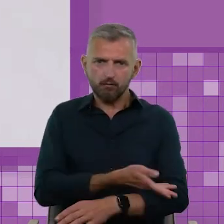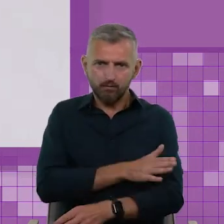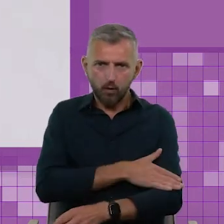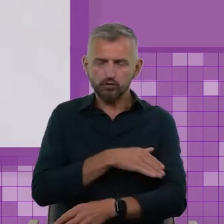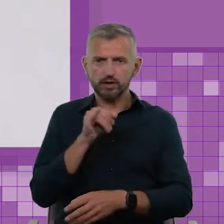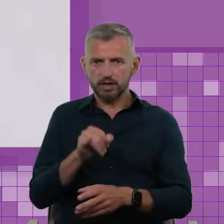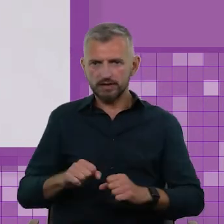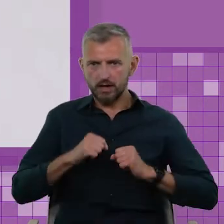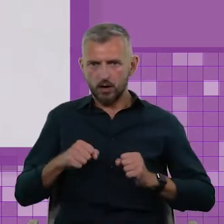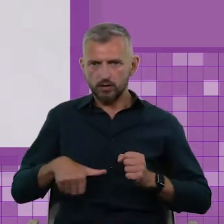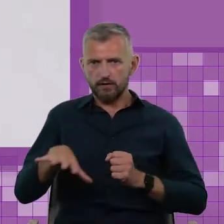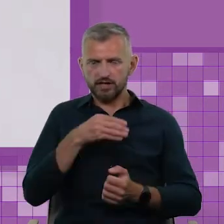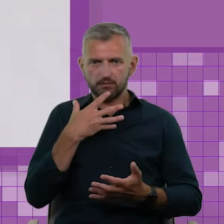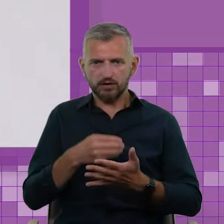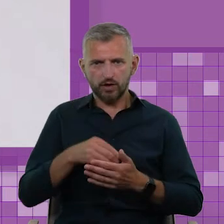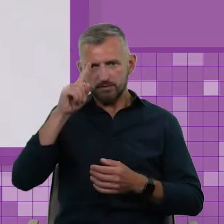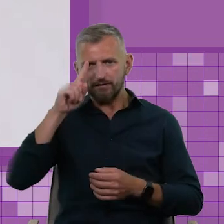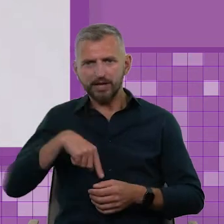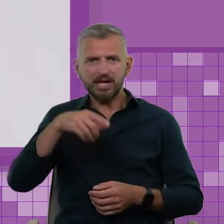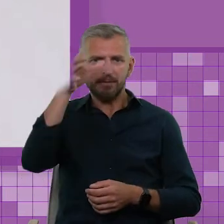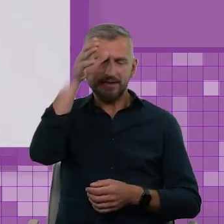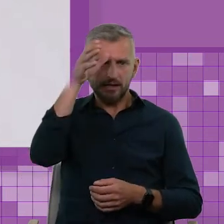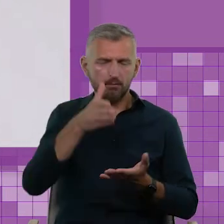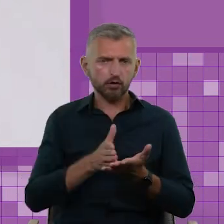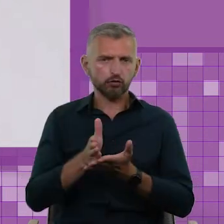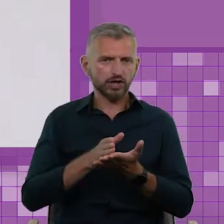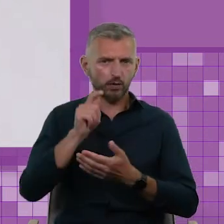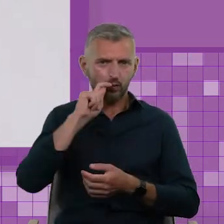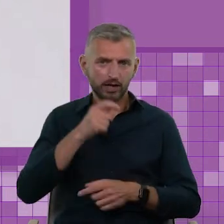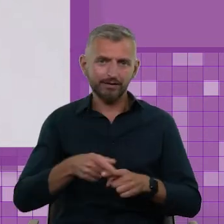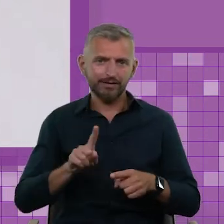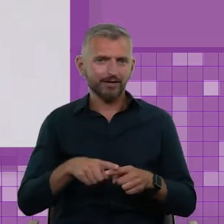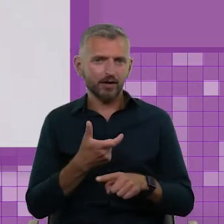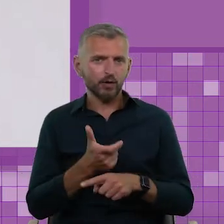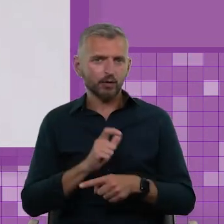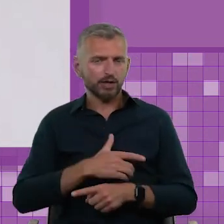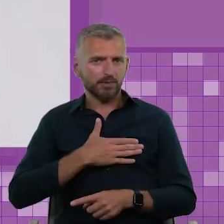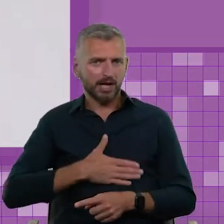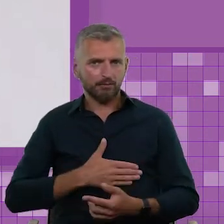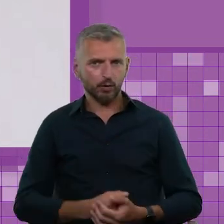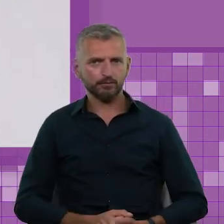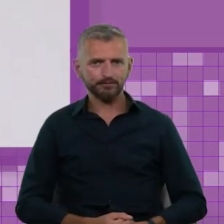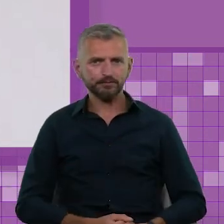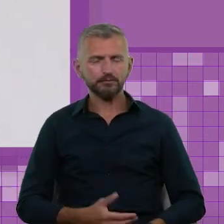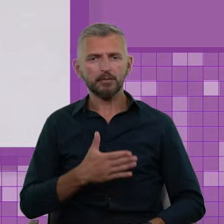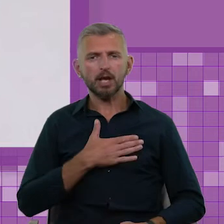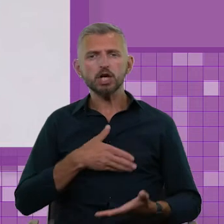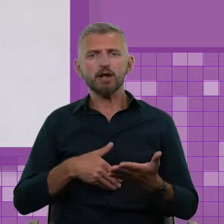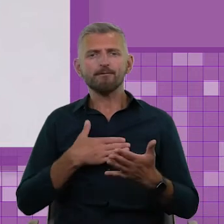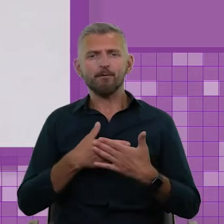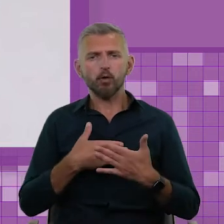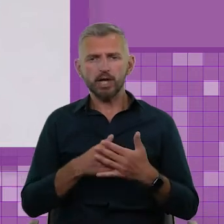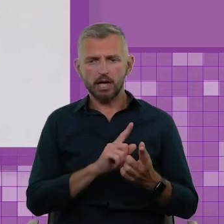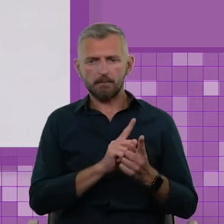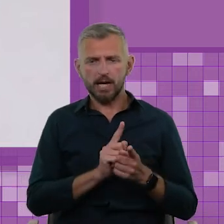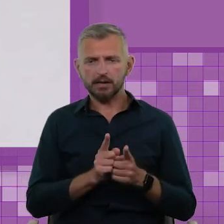і стараються всіми своїми вміннями і знаннями теж служити Україні. Це дуже, дуже приємно. Наші